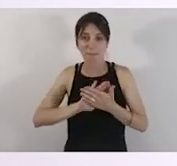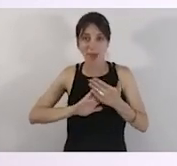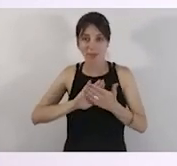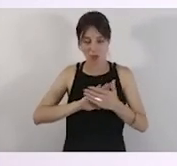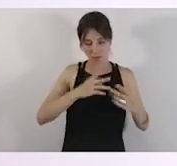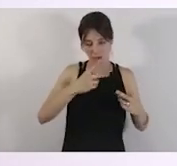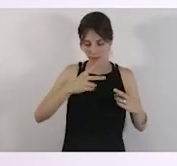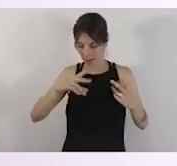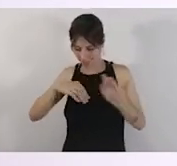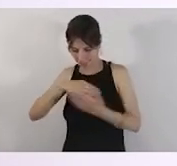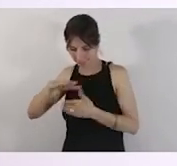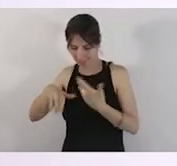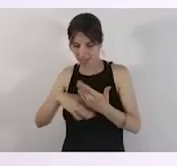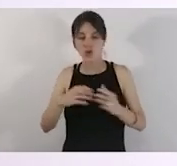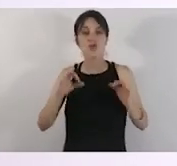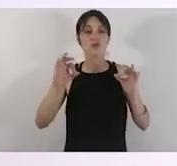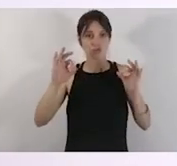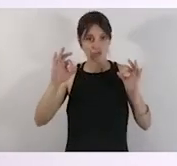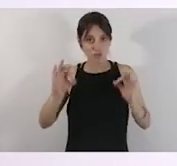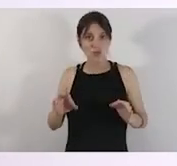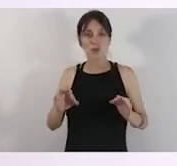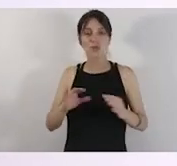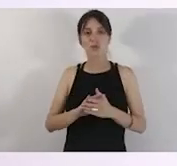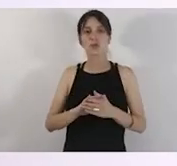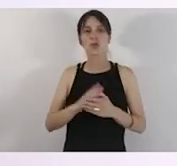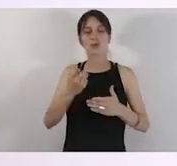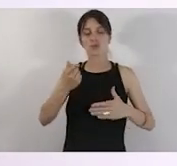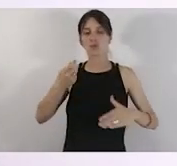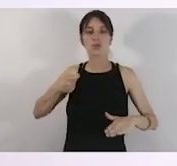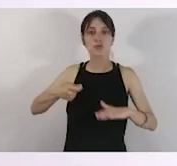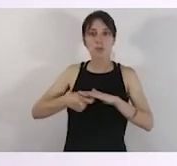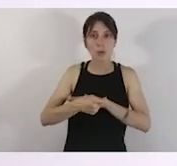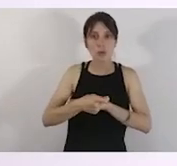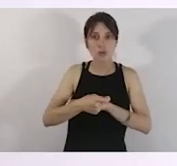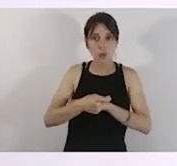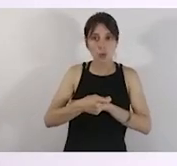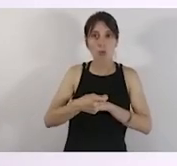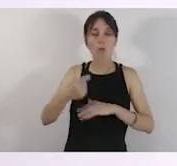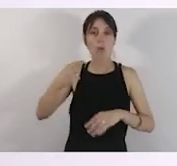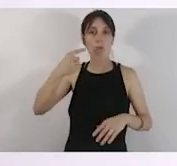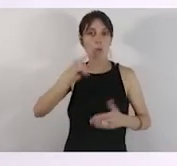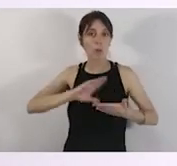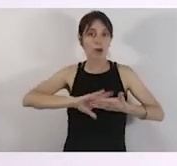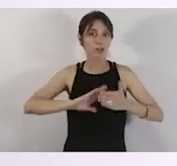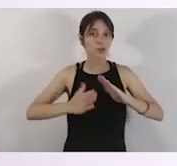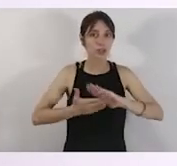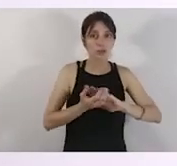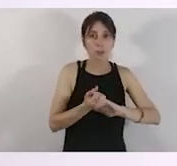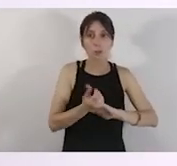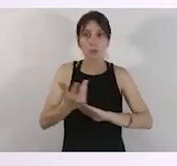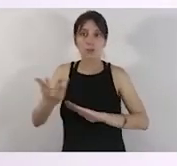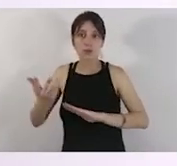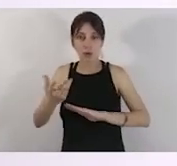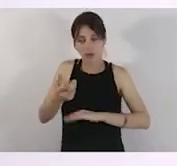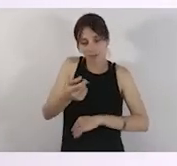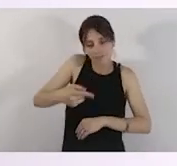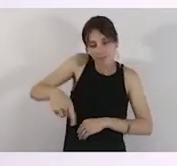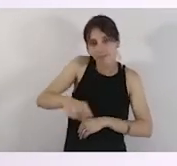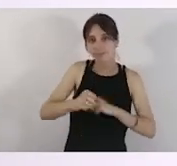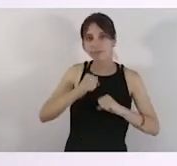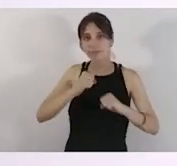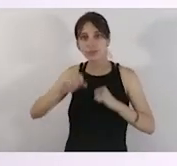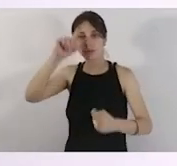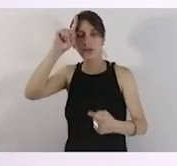documents. Oui, donc je rapporte ces attributions de subventions allouées à des associations qui œuvrent en faveur de la